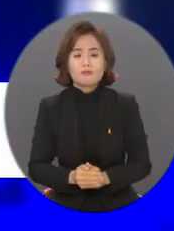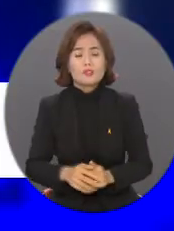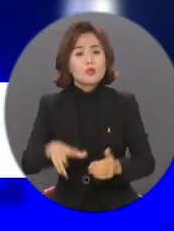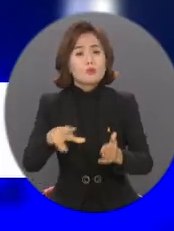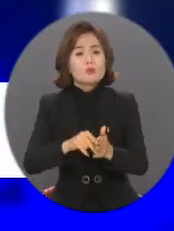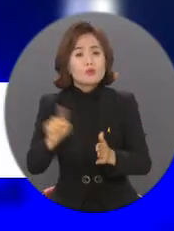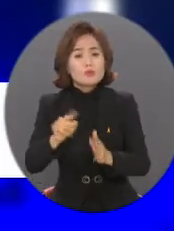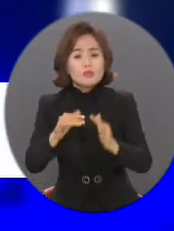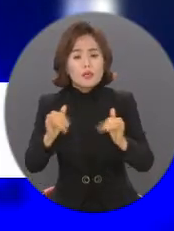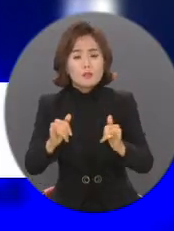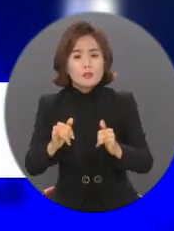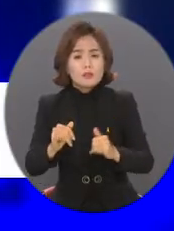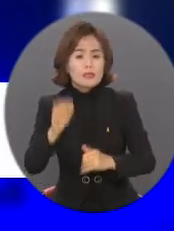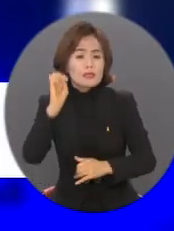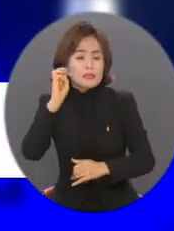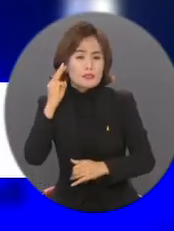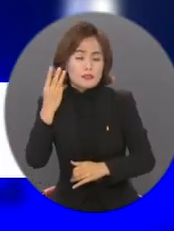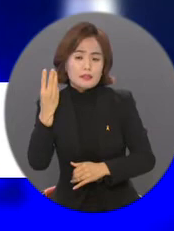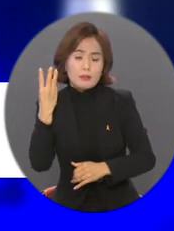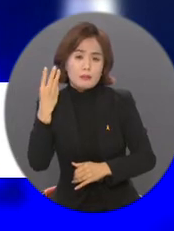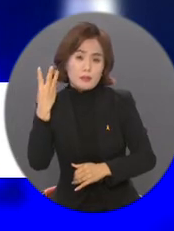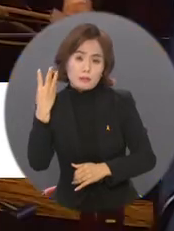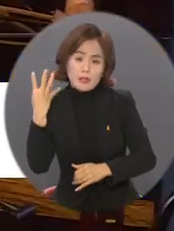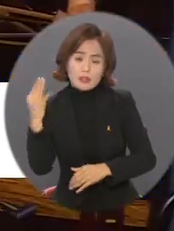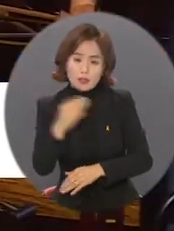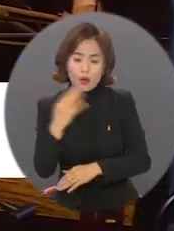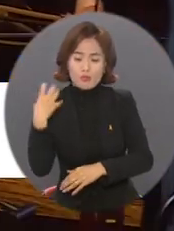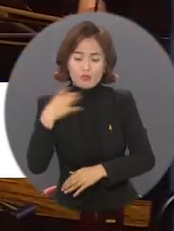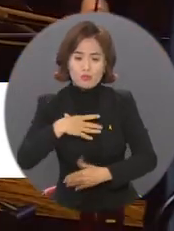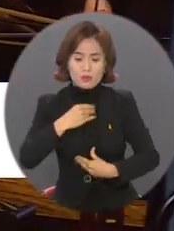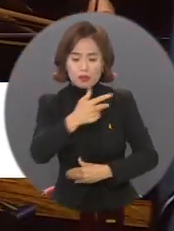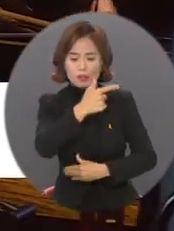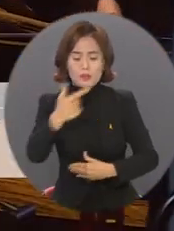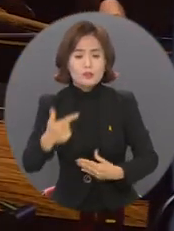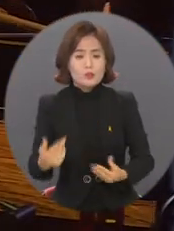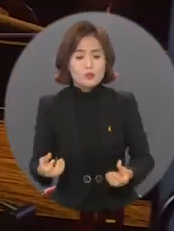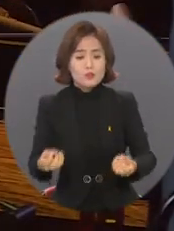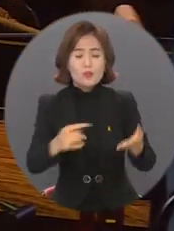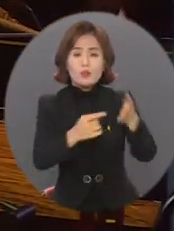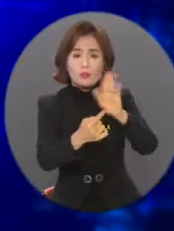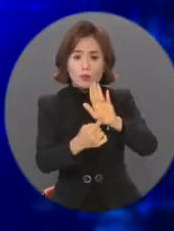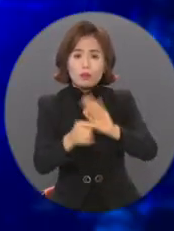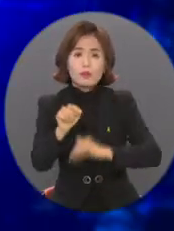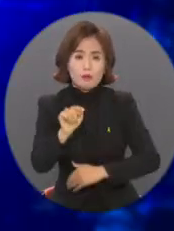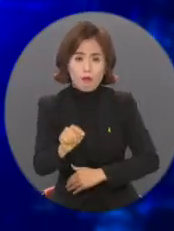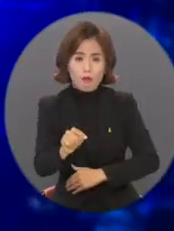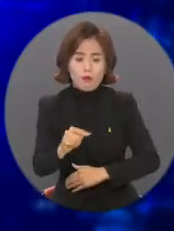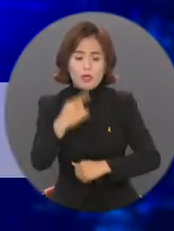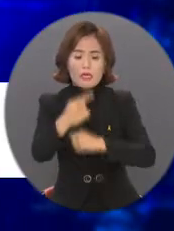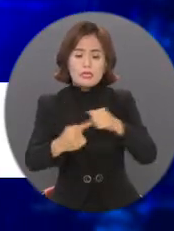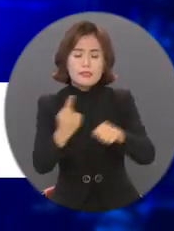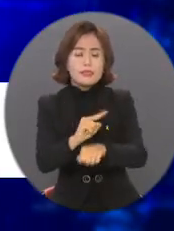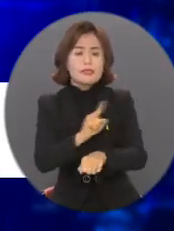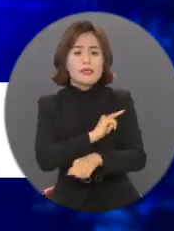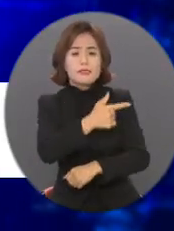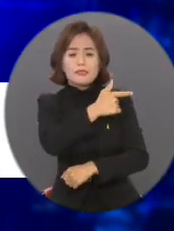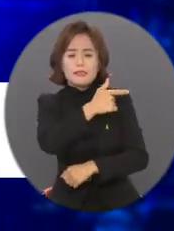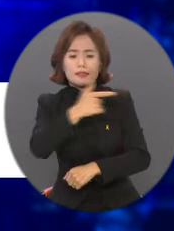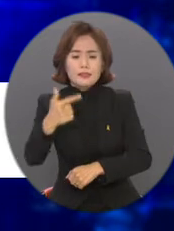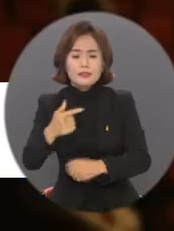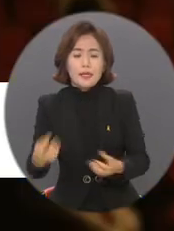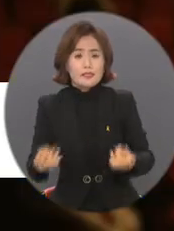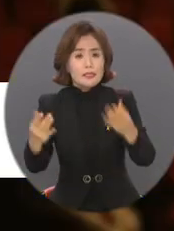문제는 이들이 지난 3 4일 전남 무안에서 열린 대규모 공연 에 출연했다는 점 일 년 중 가장 큰 전기